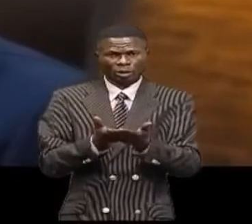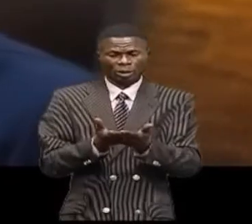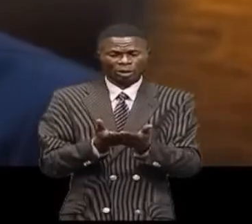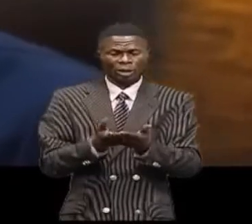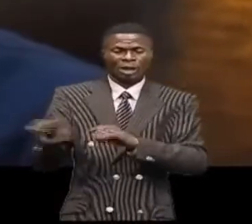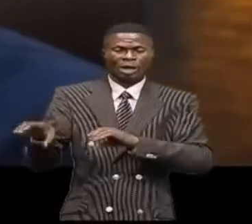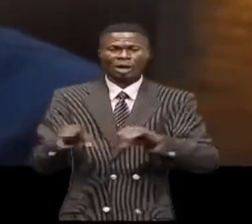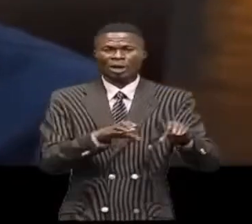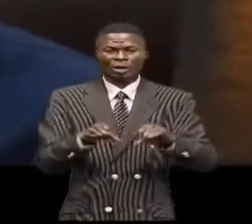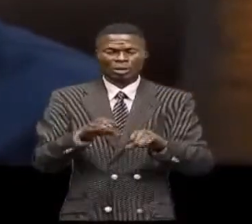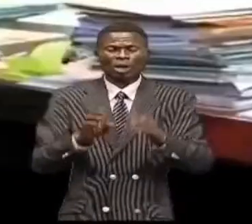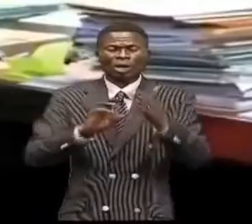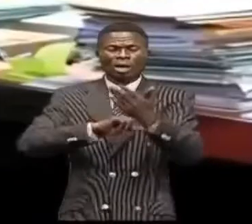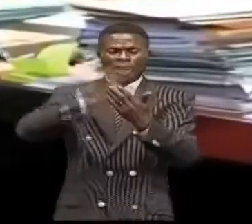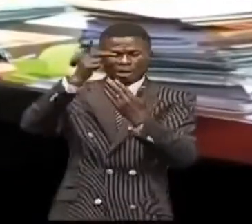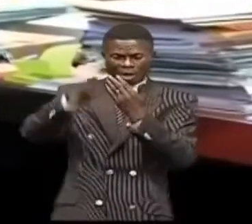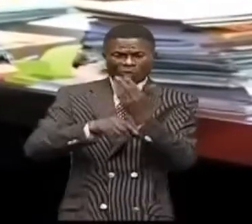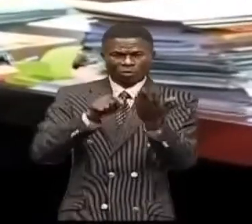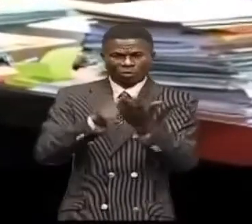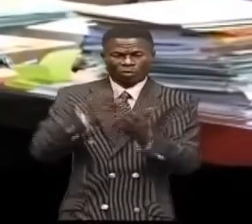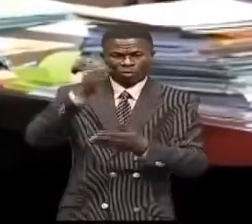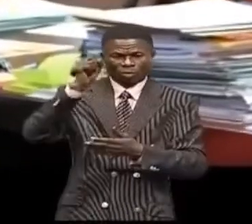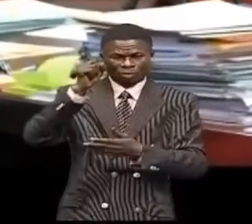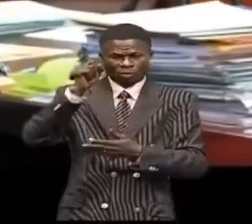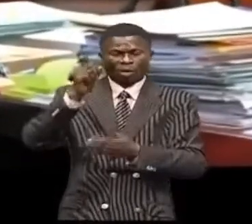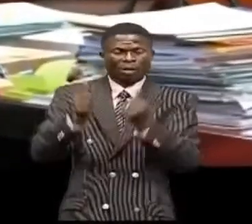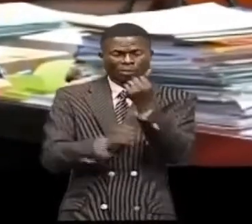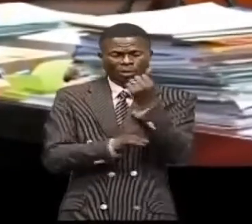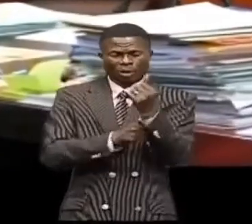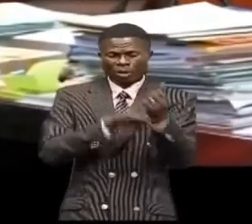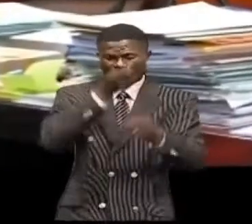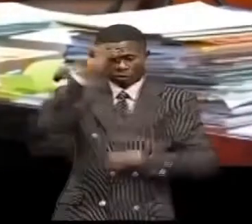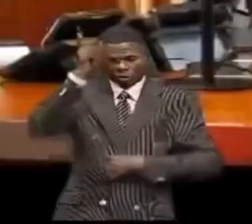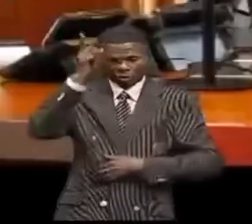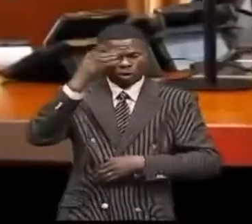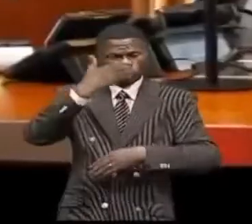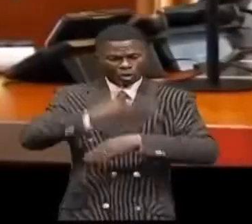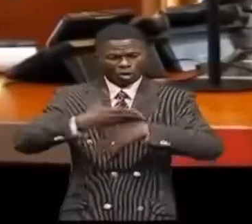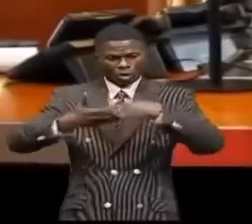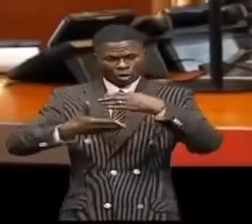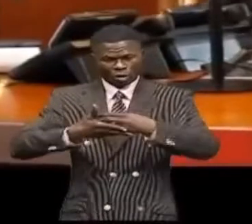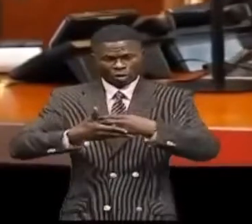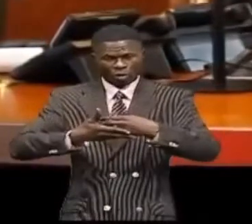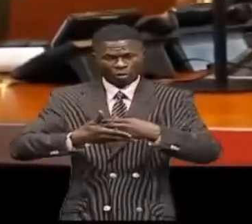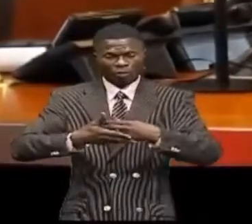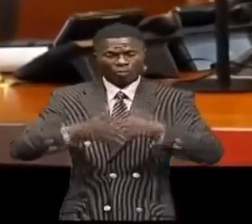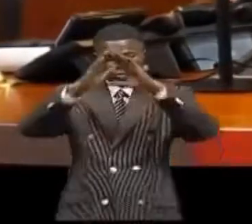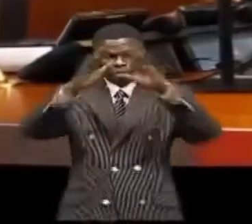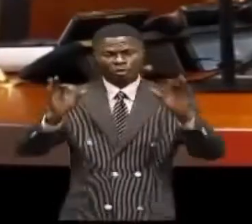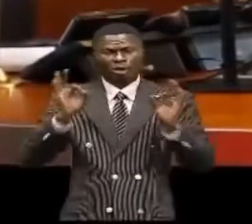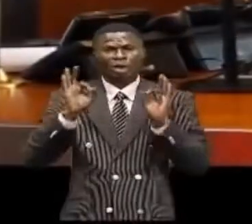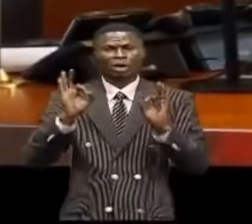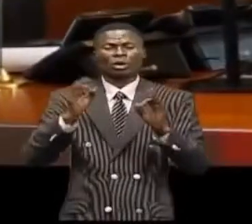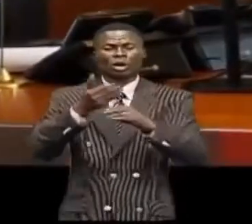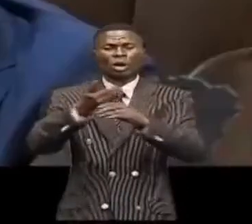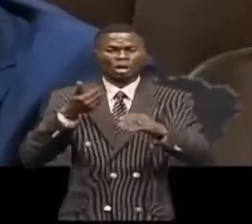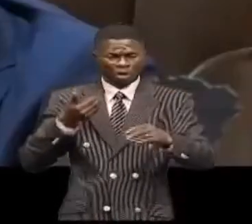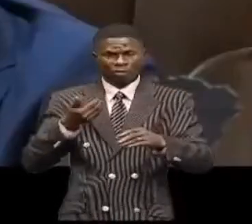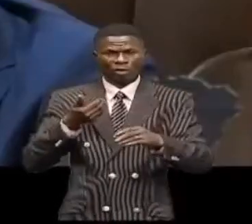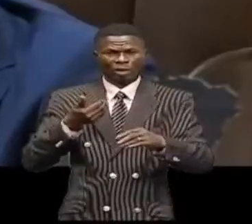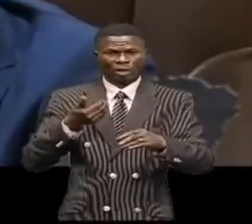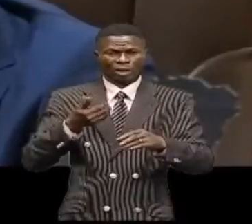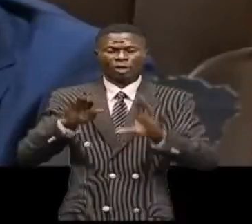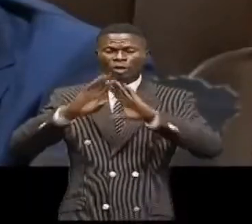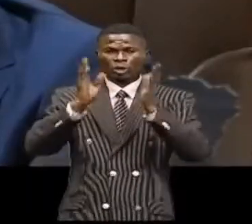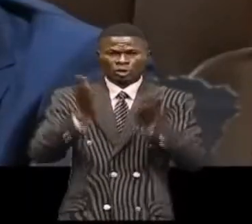mise en œuvre de ce projet, le premier préalable est de construire des nouveaux logements avant d'envisager